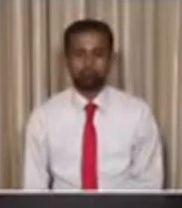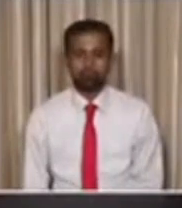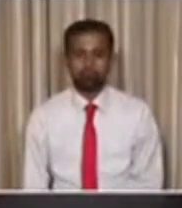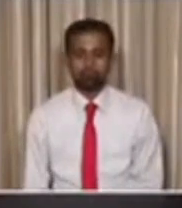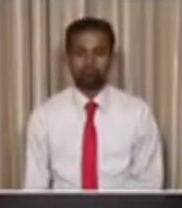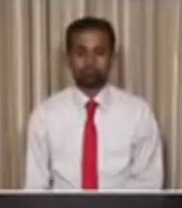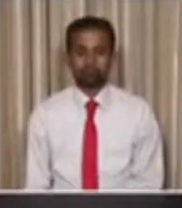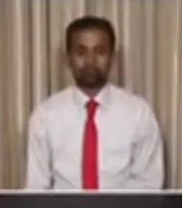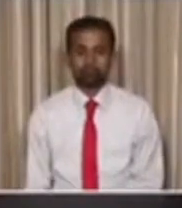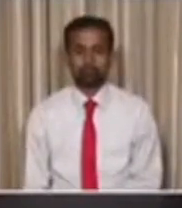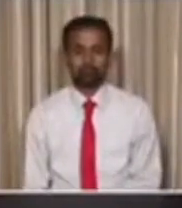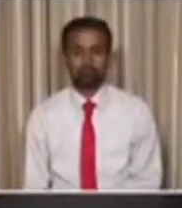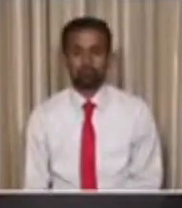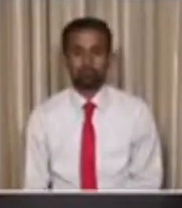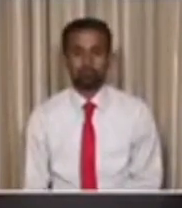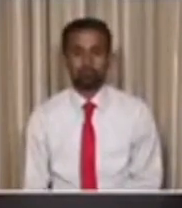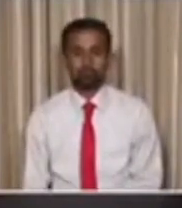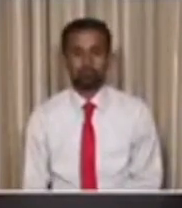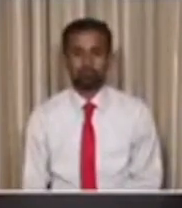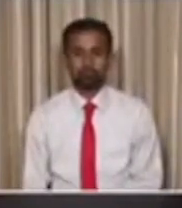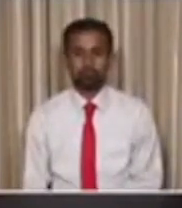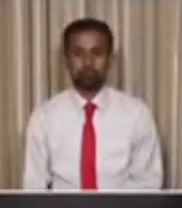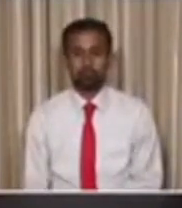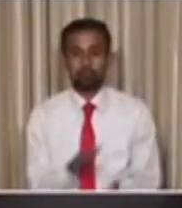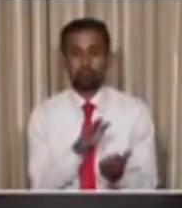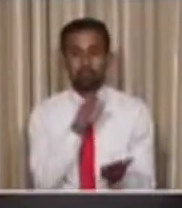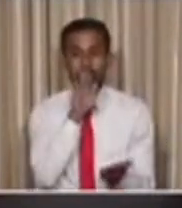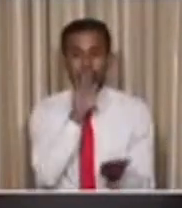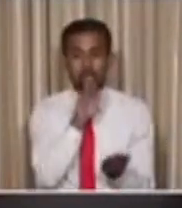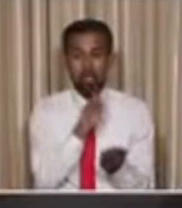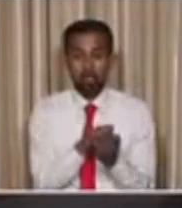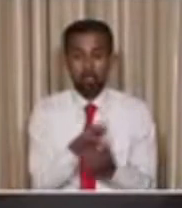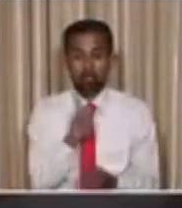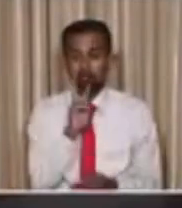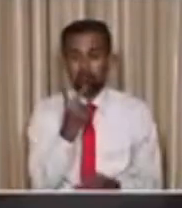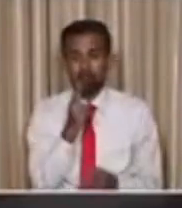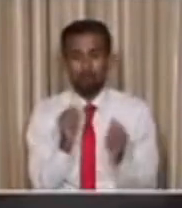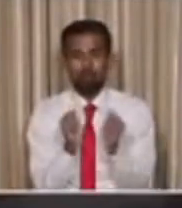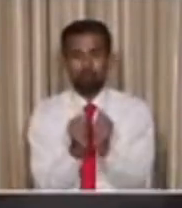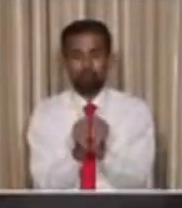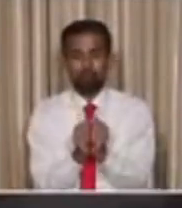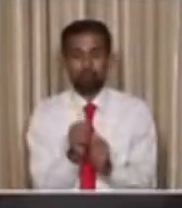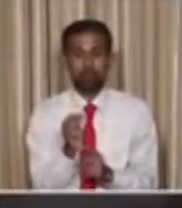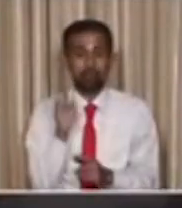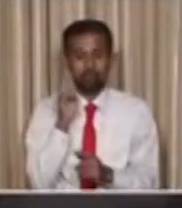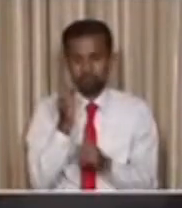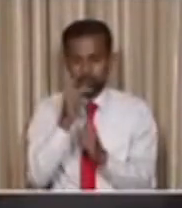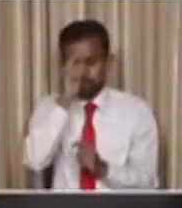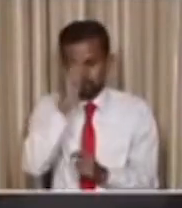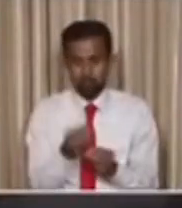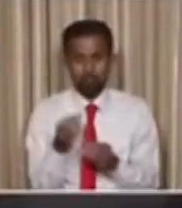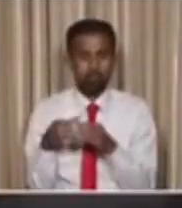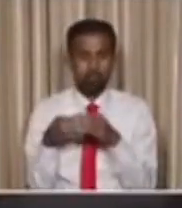ඒකම අපි කියන් අර මේක ඇවිල්ලා කබරයා තලගයා වෙන න්‍යාය රනිල් වික්‍රමසිංහ මහත්තයර ජනාධිපතිකම දුන්නා ඒ